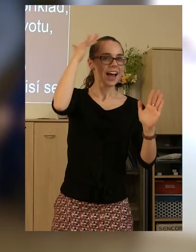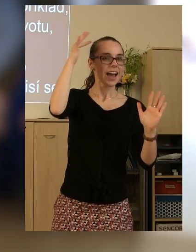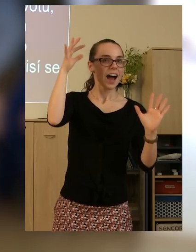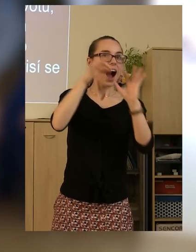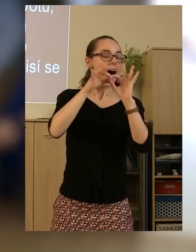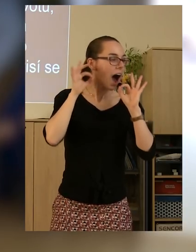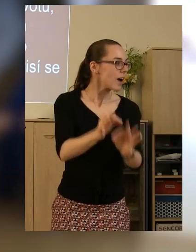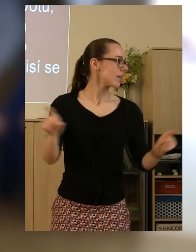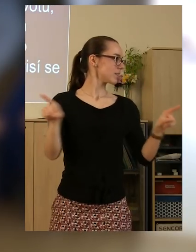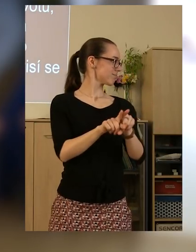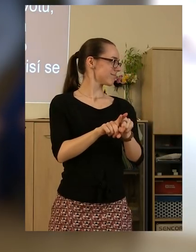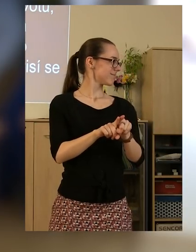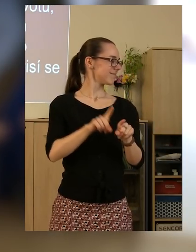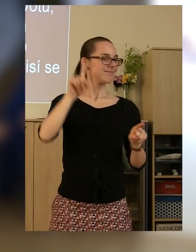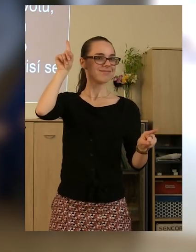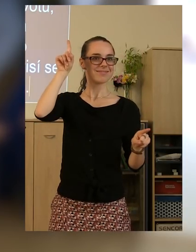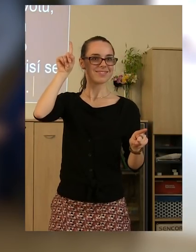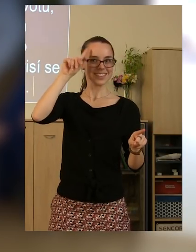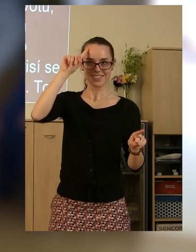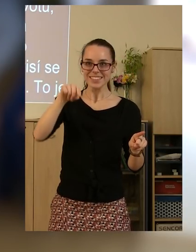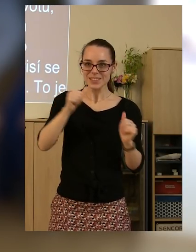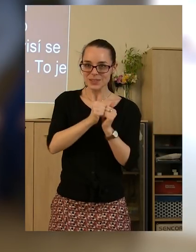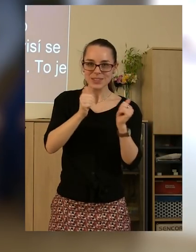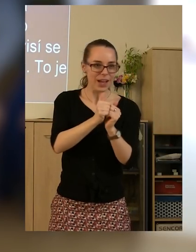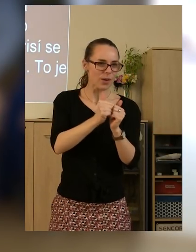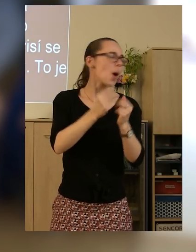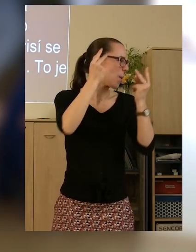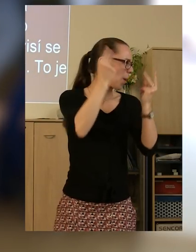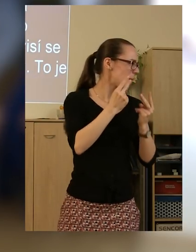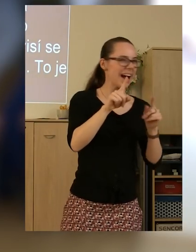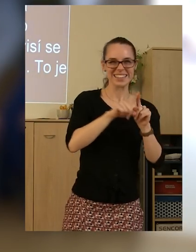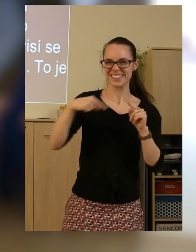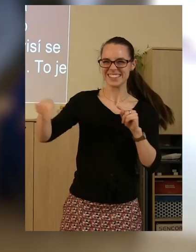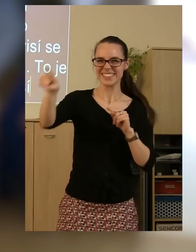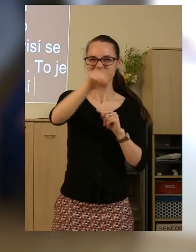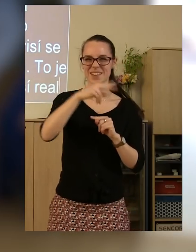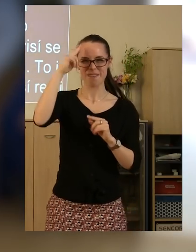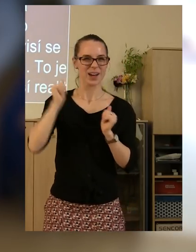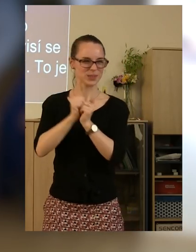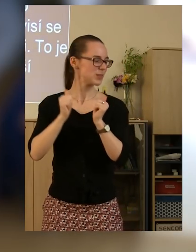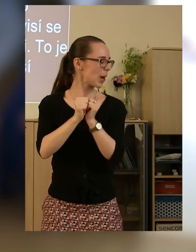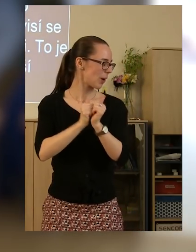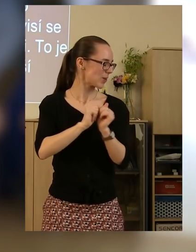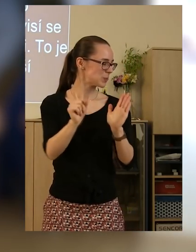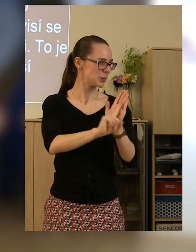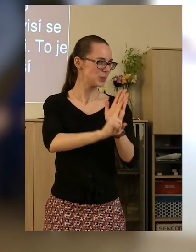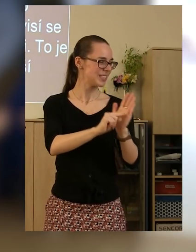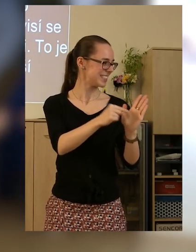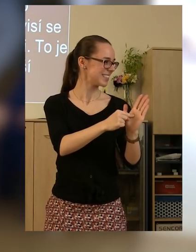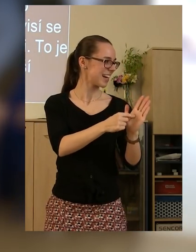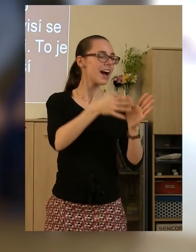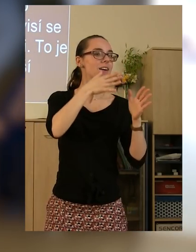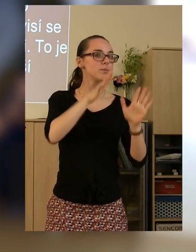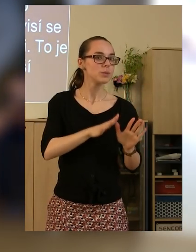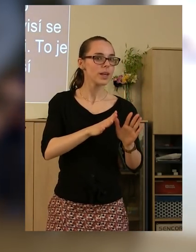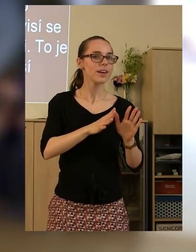měli. Teď uvádím příklad, který se mi zdá bližší realitě. A pokud byste vlastně hledali